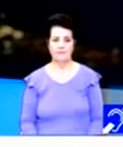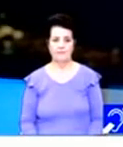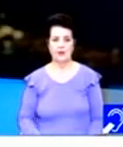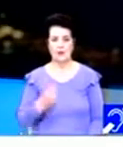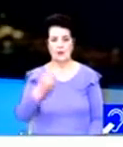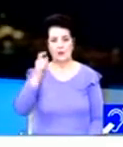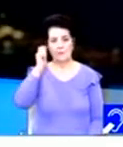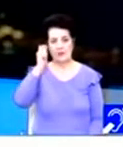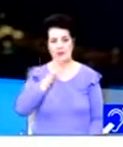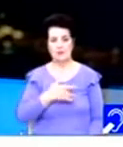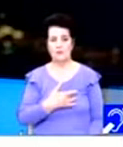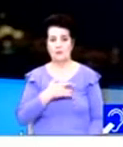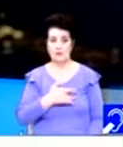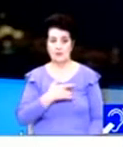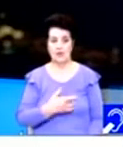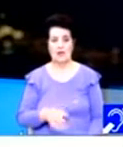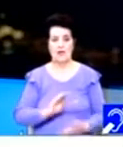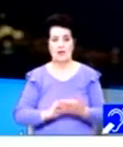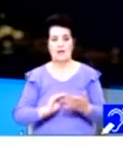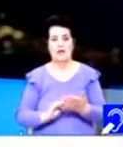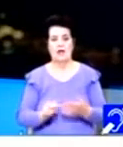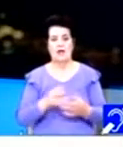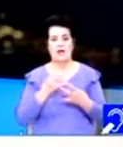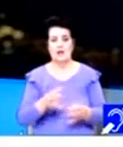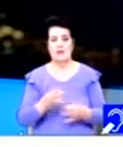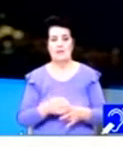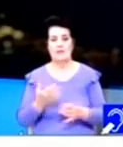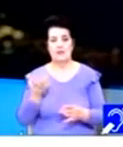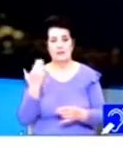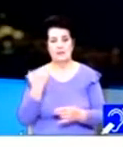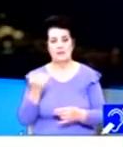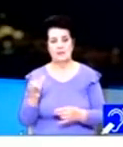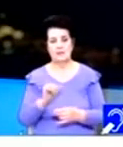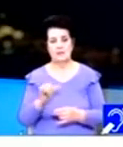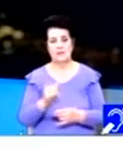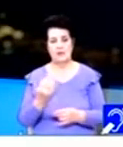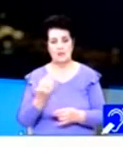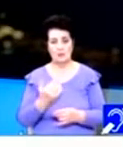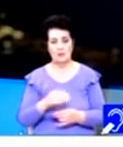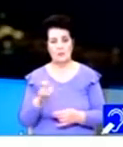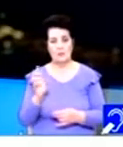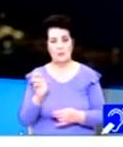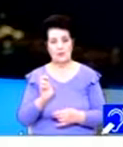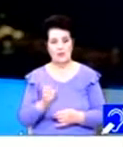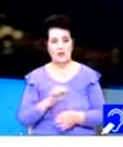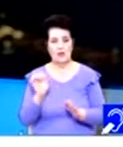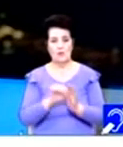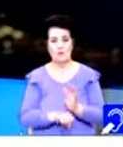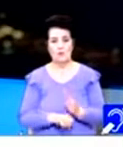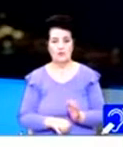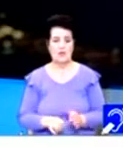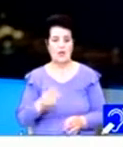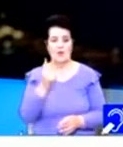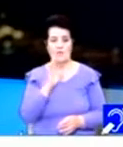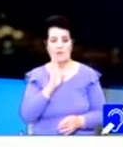Unui bărbat suspectat că ar fi autorul crimei produse săptămâna trecută în sectorul Botanica din Chișinău. El a ucis cu sânge rece